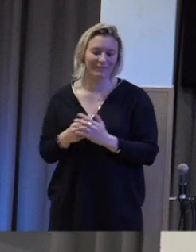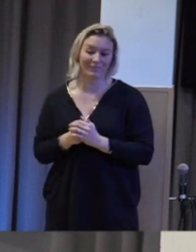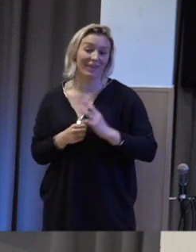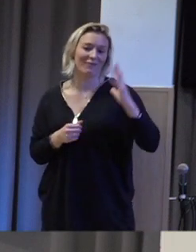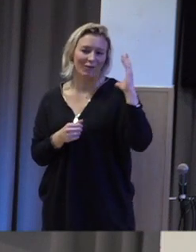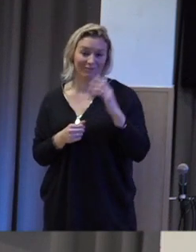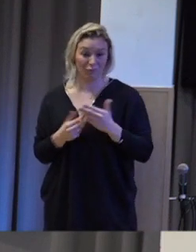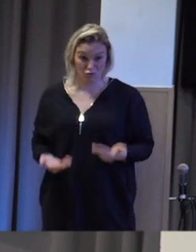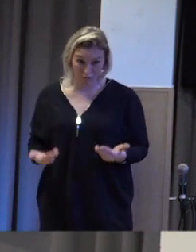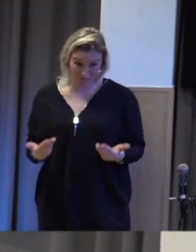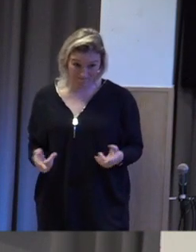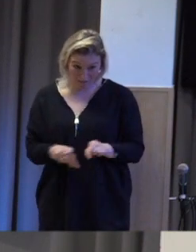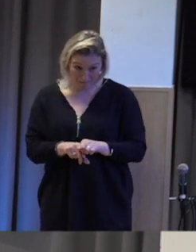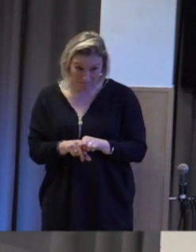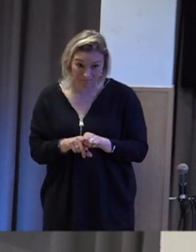Est-ce notre cas aujourd'hui?